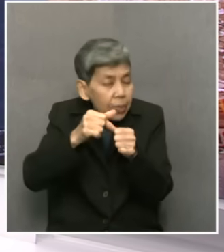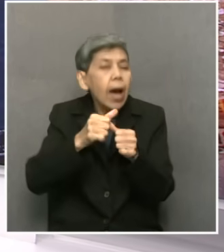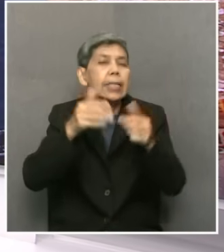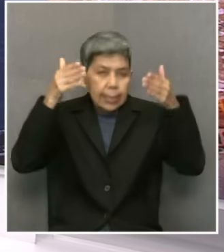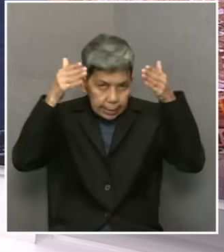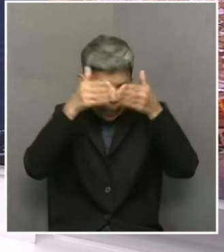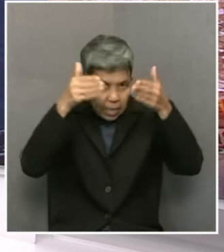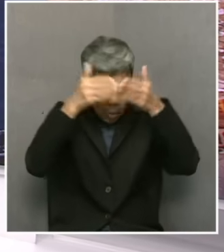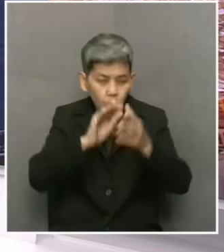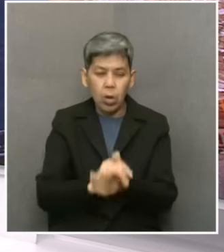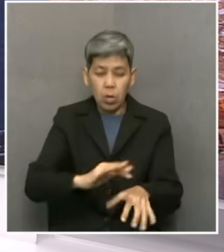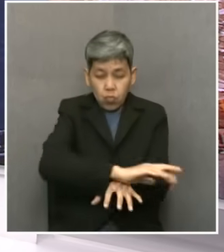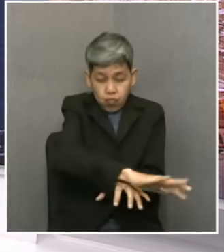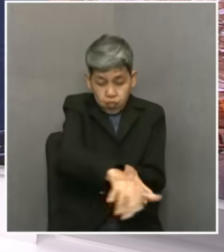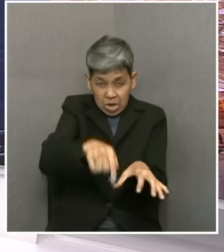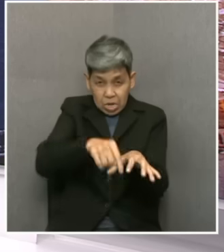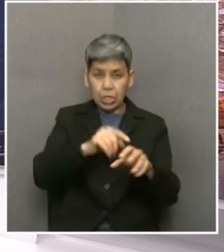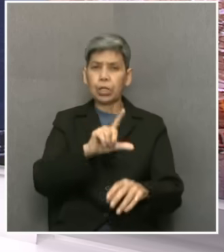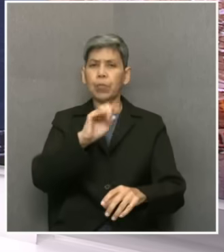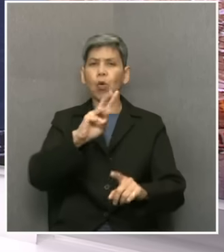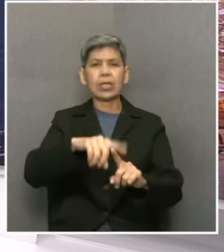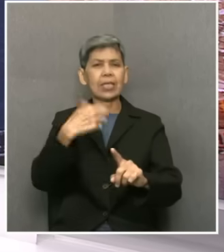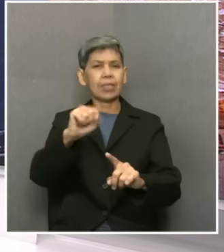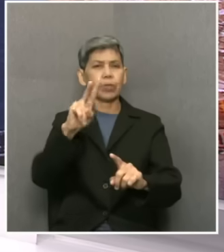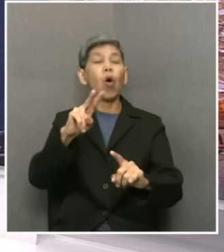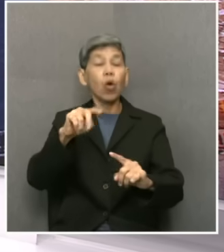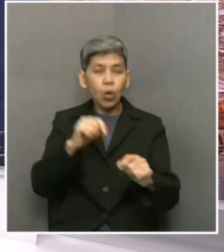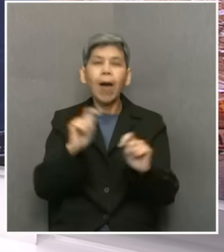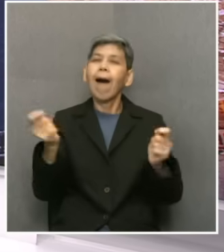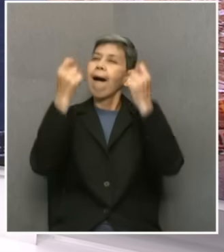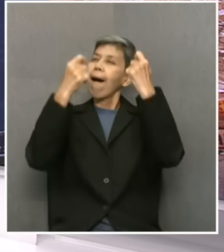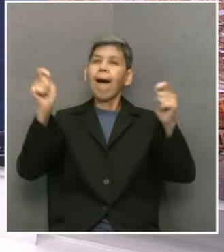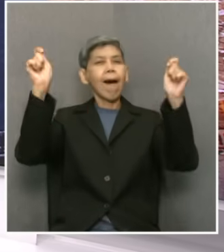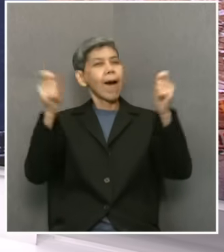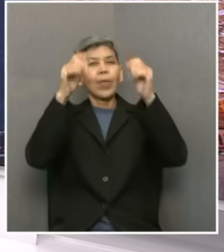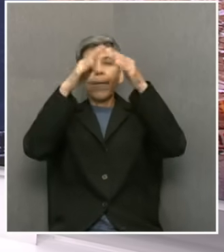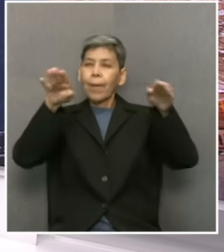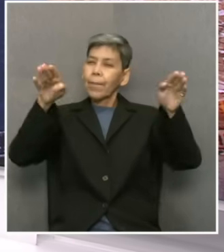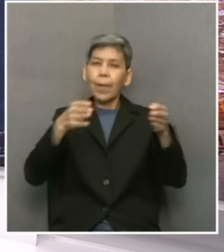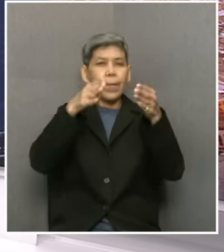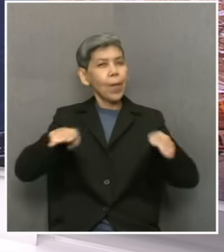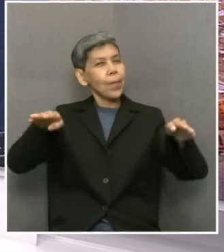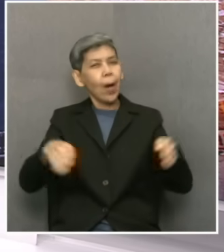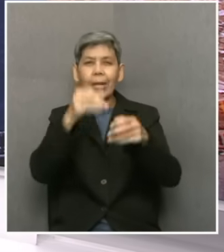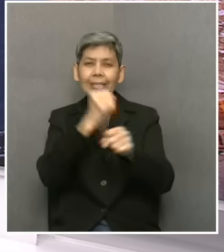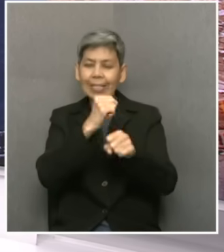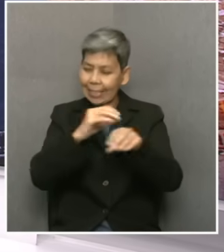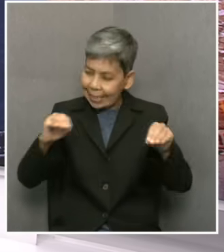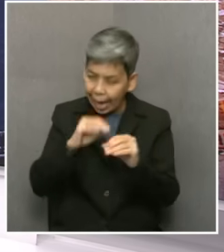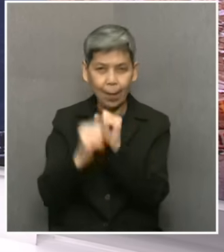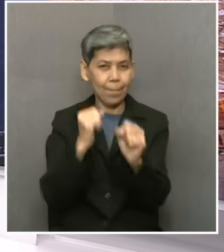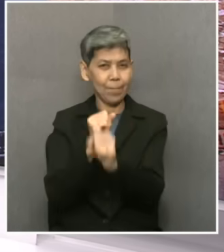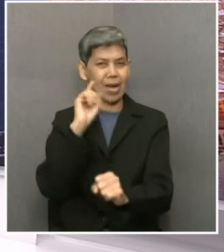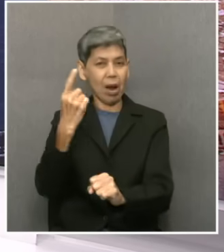ค่ะเหตุการณ์ในครั้งนั้นเนี่ยเกิดขึ้น26ธันวาคมเป็นช่วงเฉลิมฉลองเทศกาลคริสต์มาสกันแล้วก็กำลังจะเข้าสู่ปี